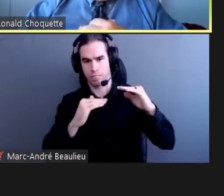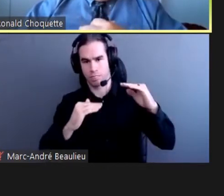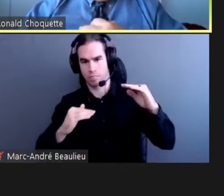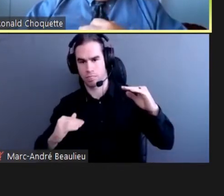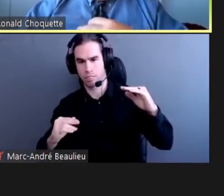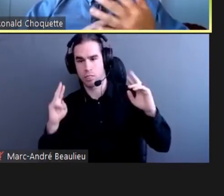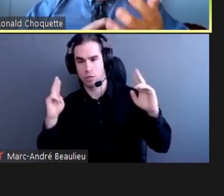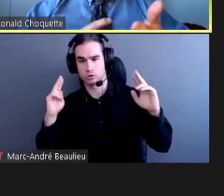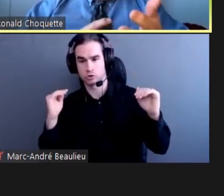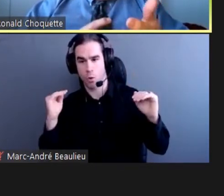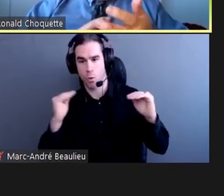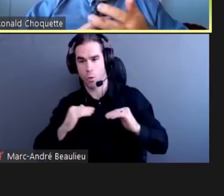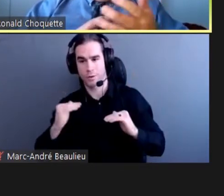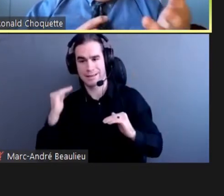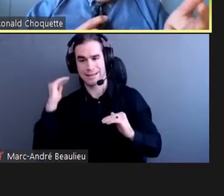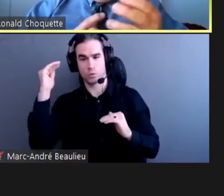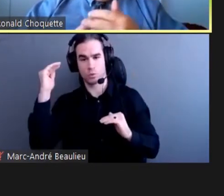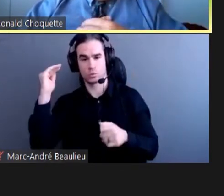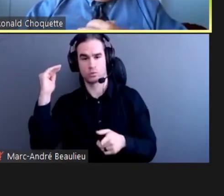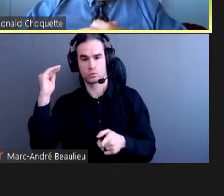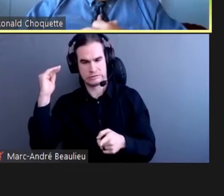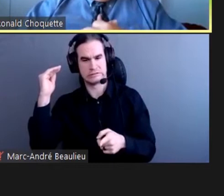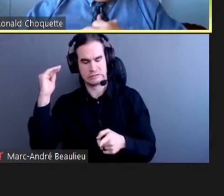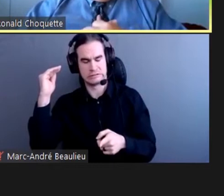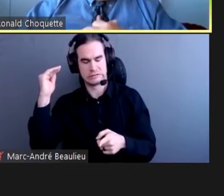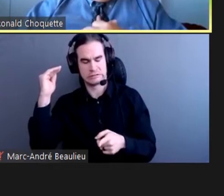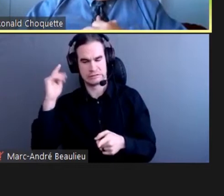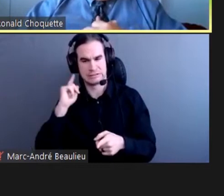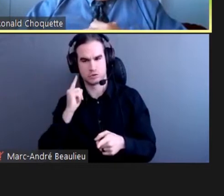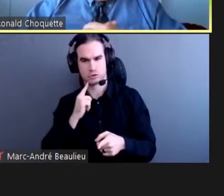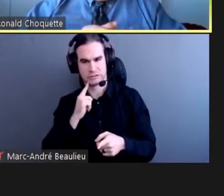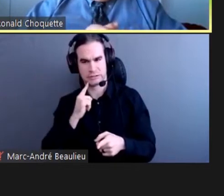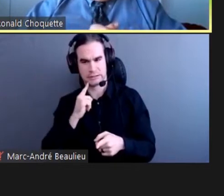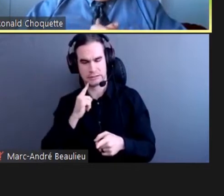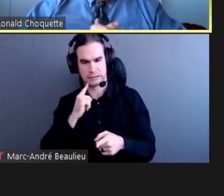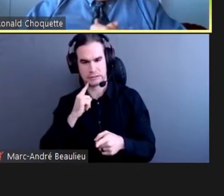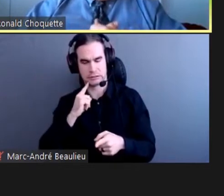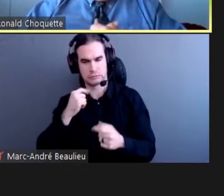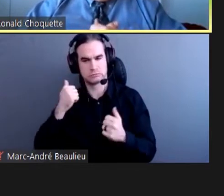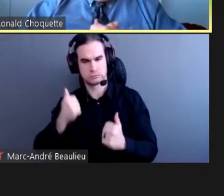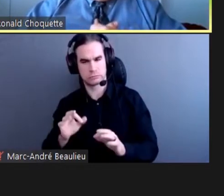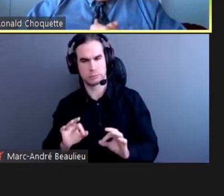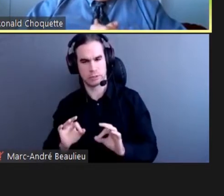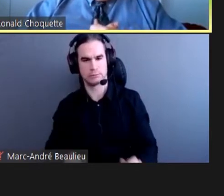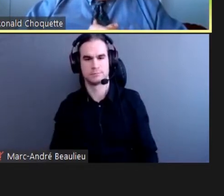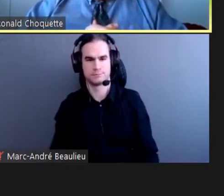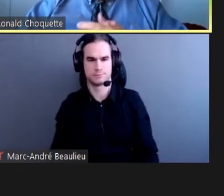sons aigus, mais la surdité est quand même assez importante. OK. Prochaine